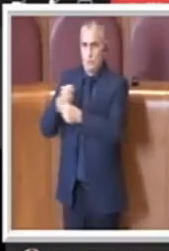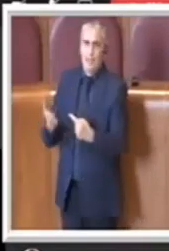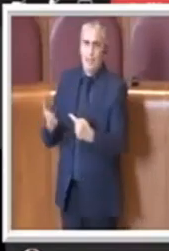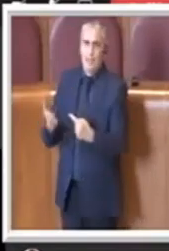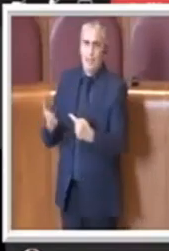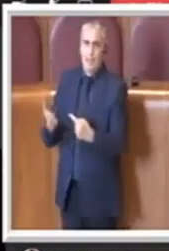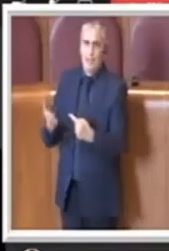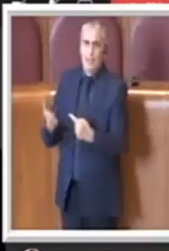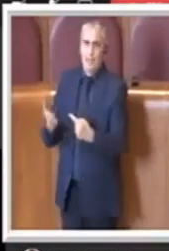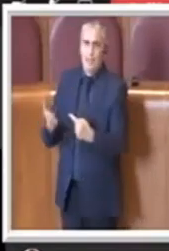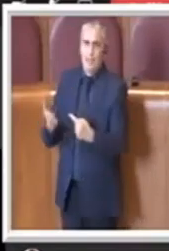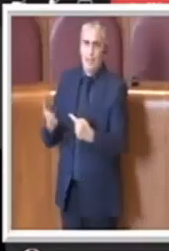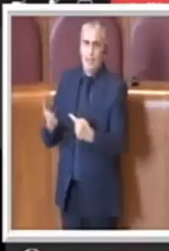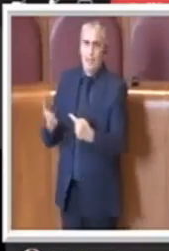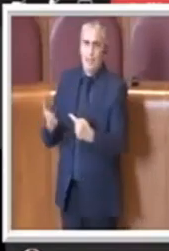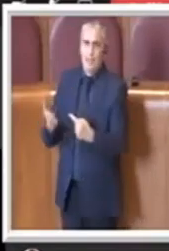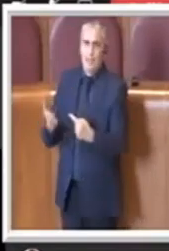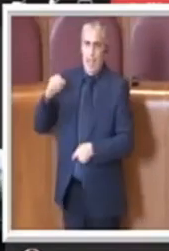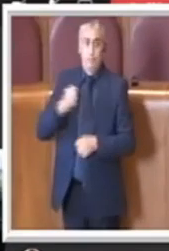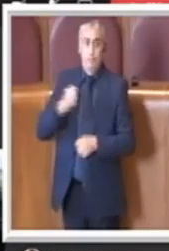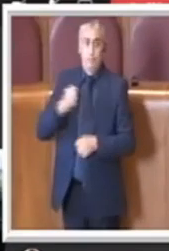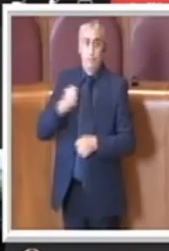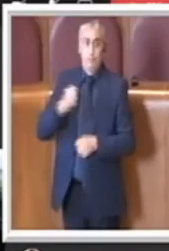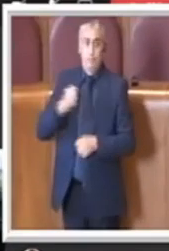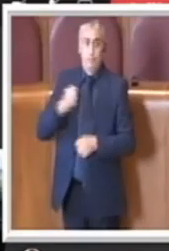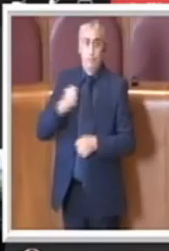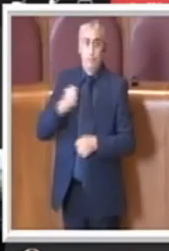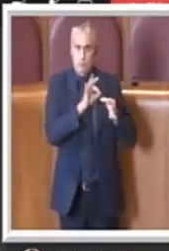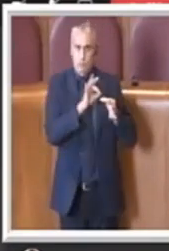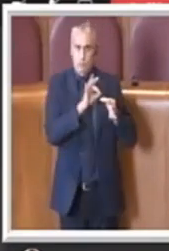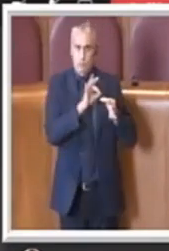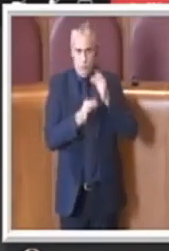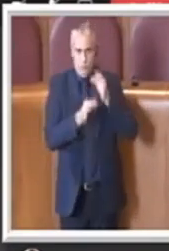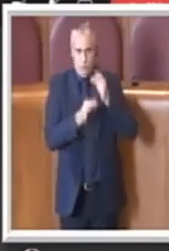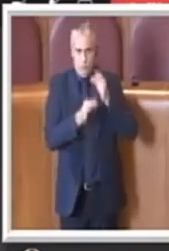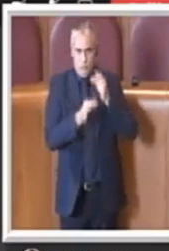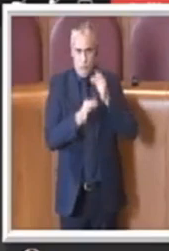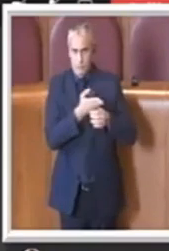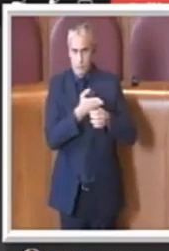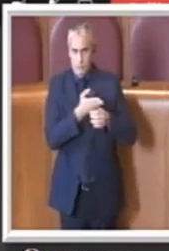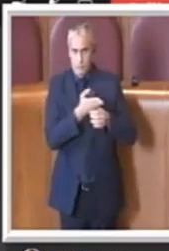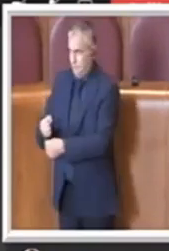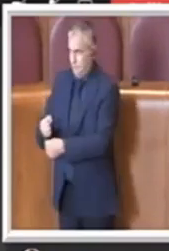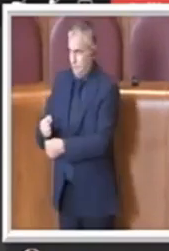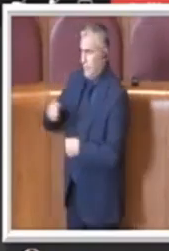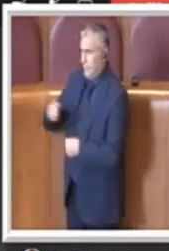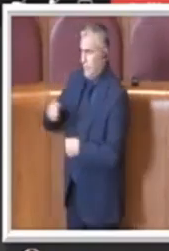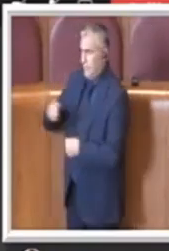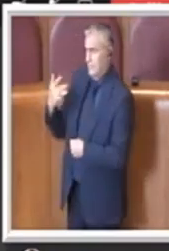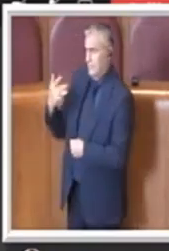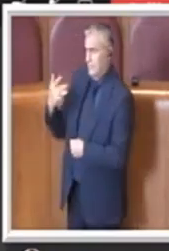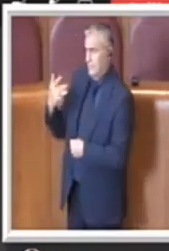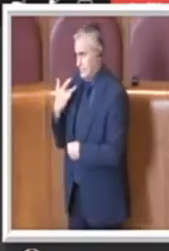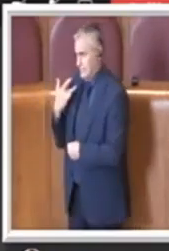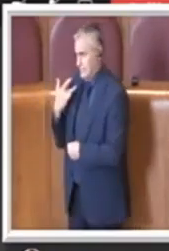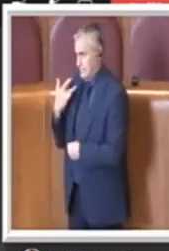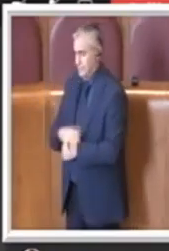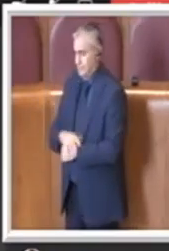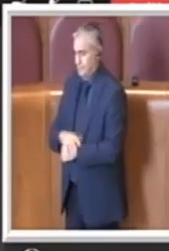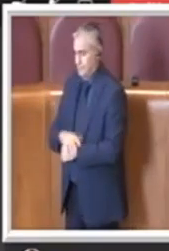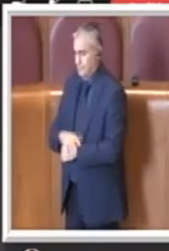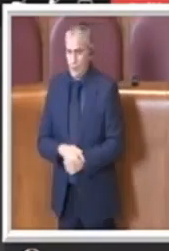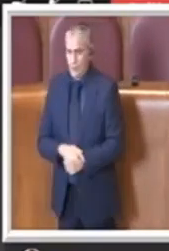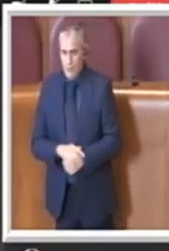consigliere di palma per 10 minuti mia facoltà sea presidente grazie allora